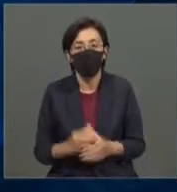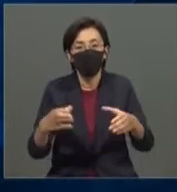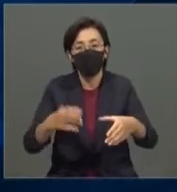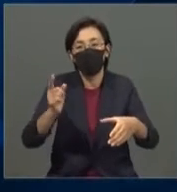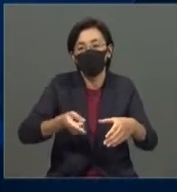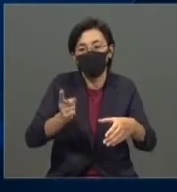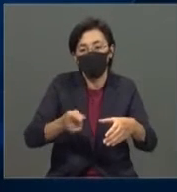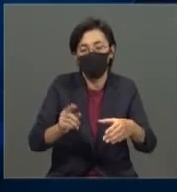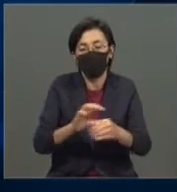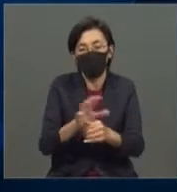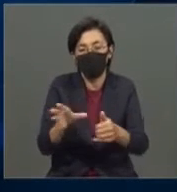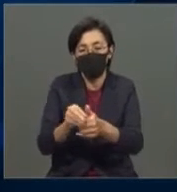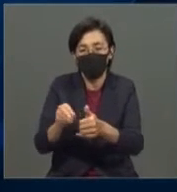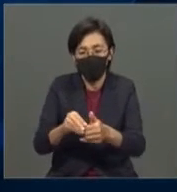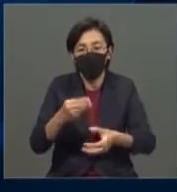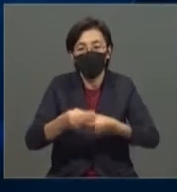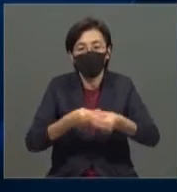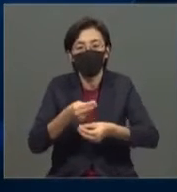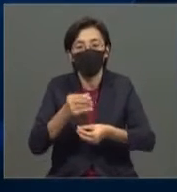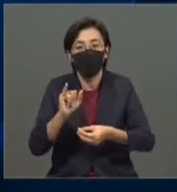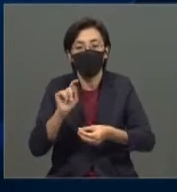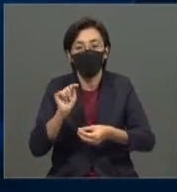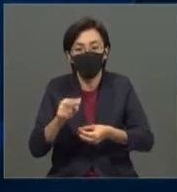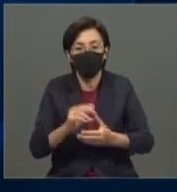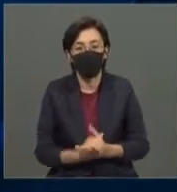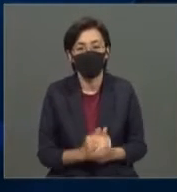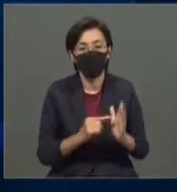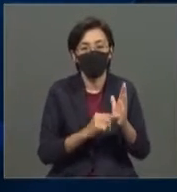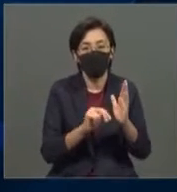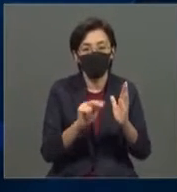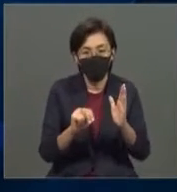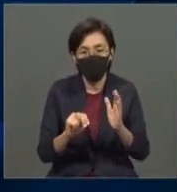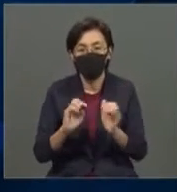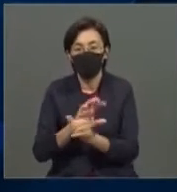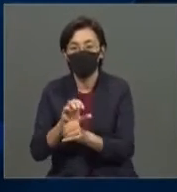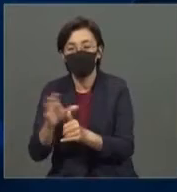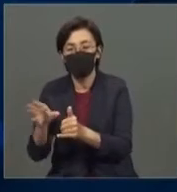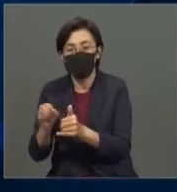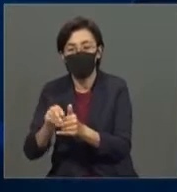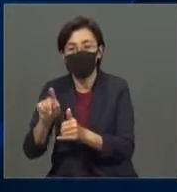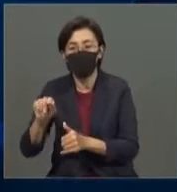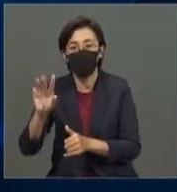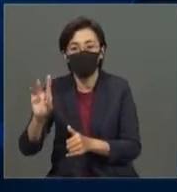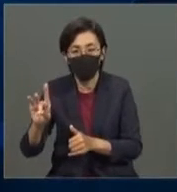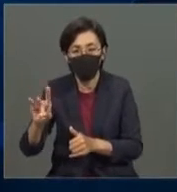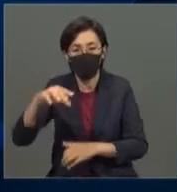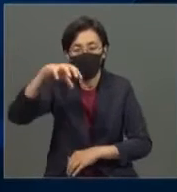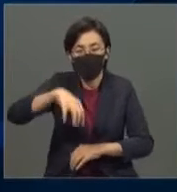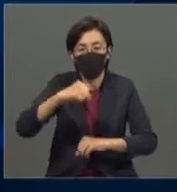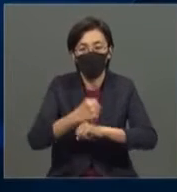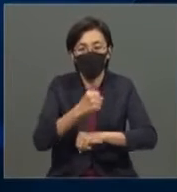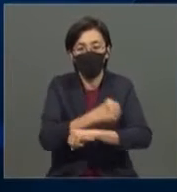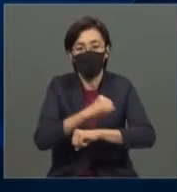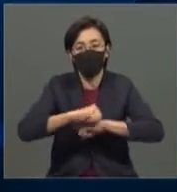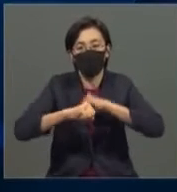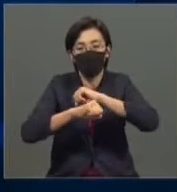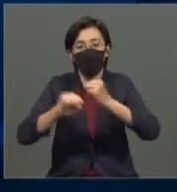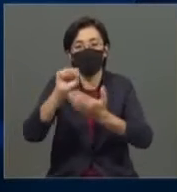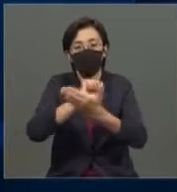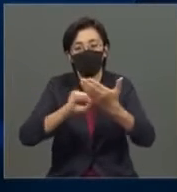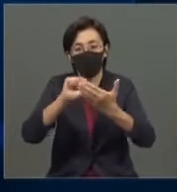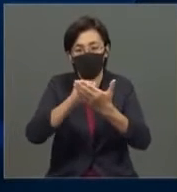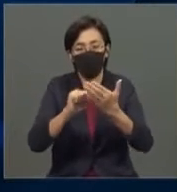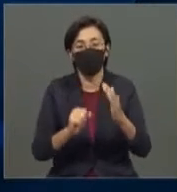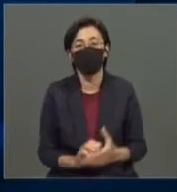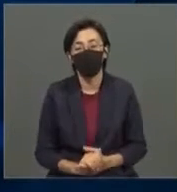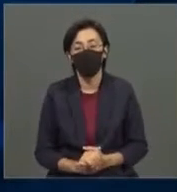ดิมคือตลาดไทยนนทบุรี2หลักครับ28อันนี้เป็นแคมป์ก่อสร้างส่วนนครป